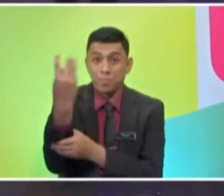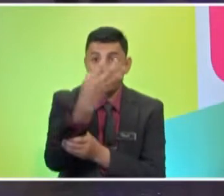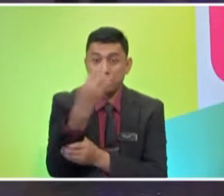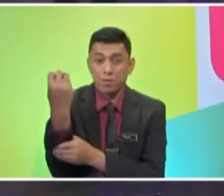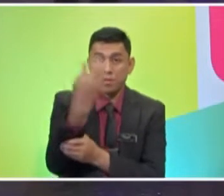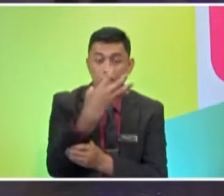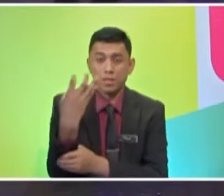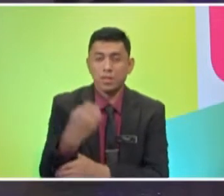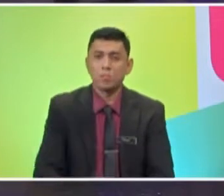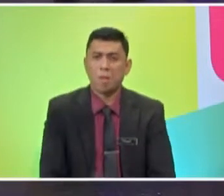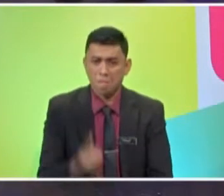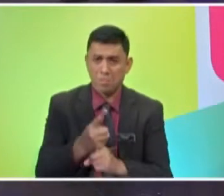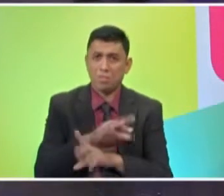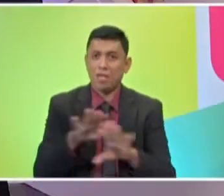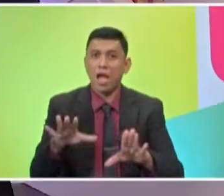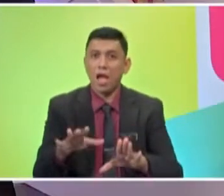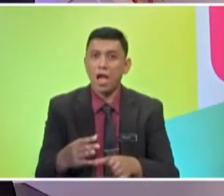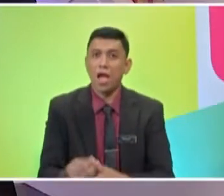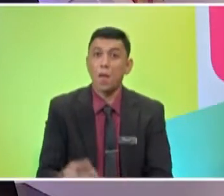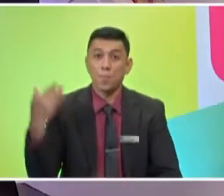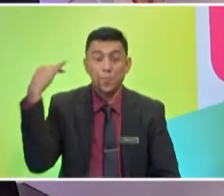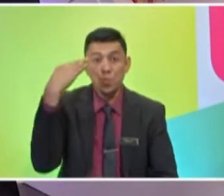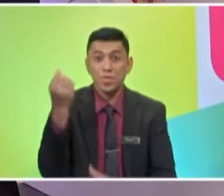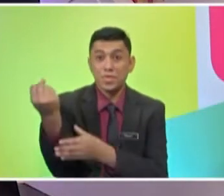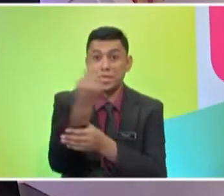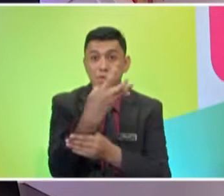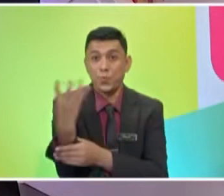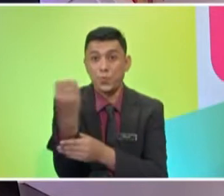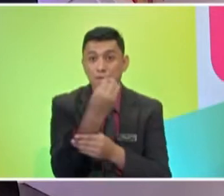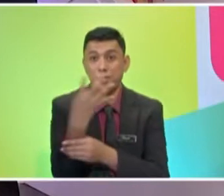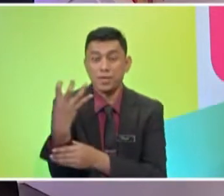apa gunanya ni? Betul ke ni? Betul ke, cikgu? Kita tengoklah.